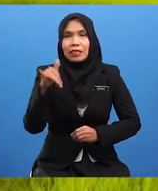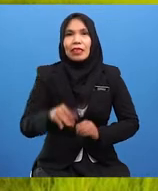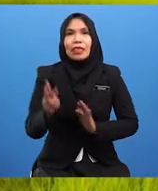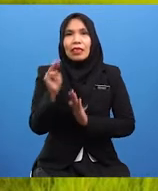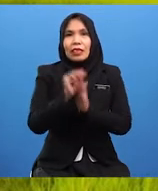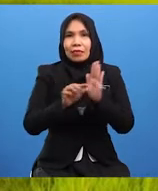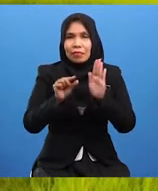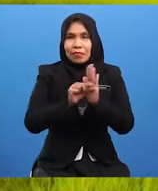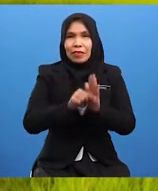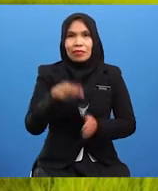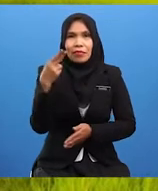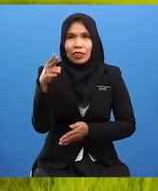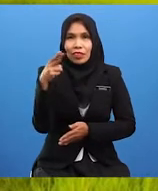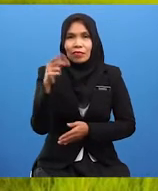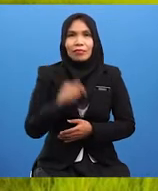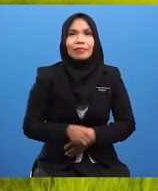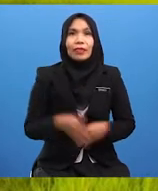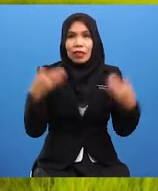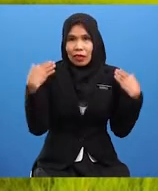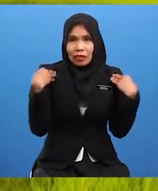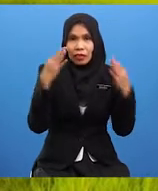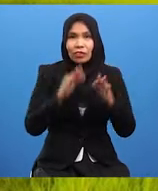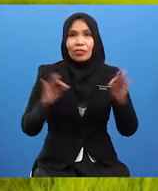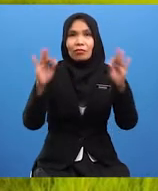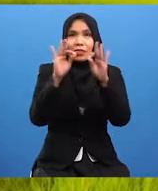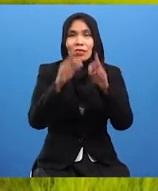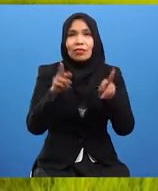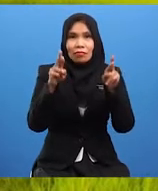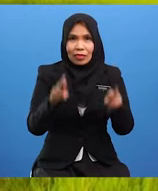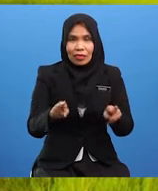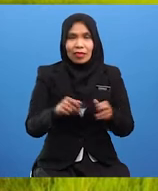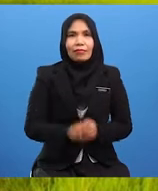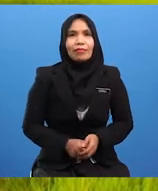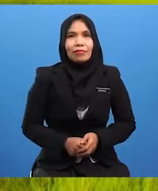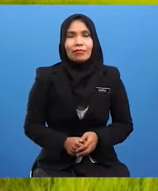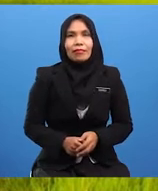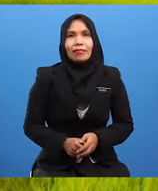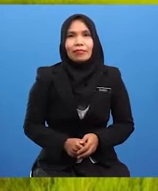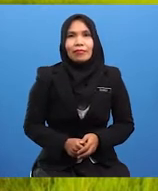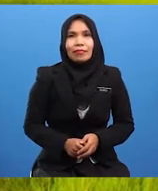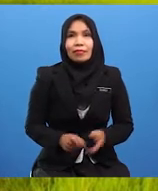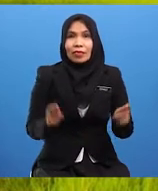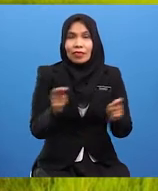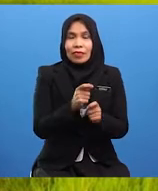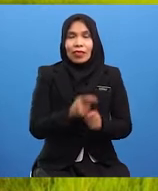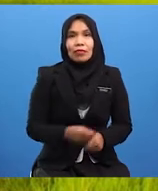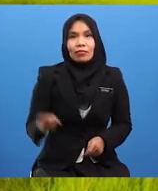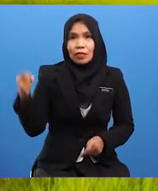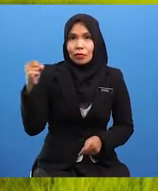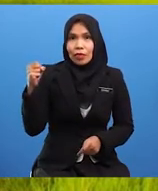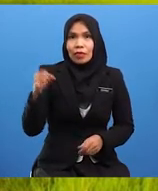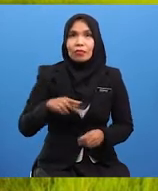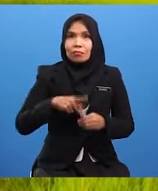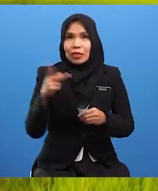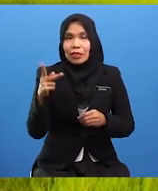Nak dengar satu cerita rakyat tak? Tentang semangat padi di kalangan etnik